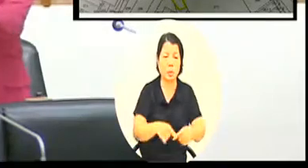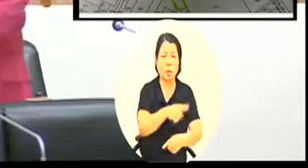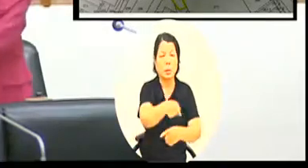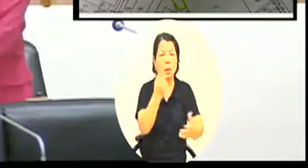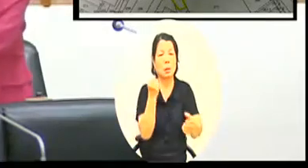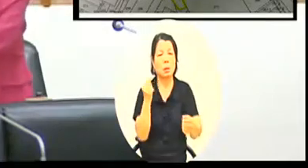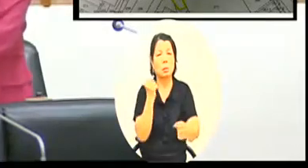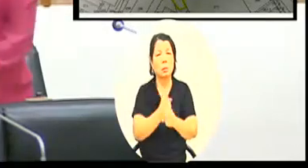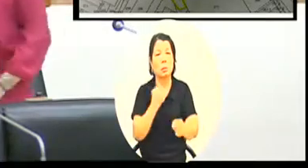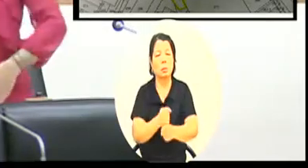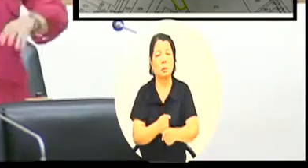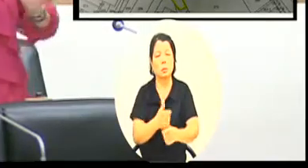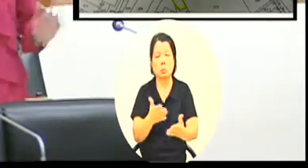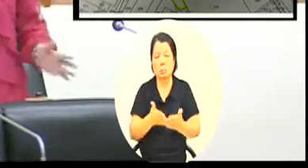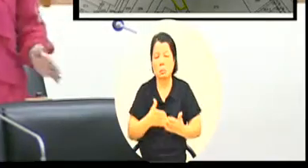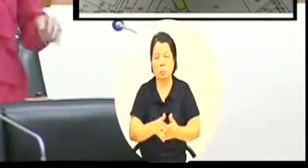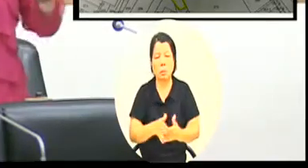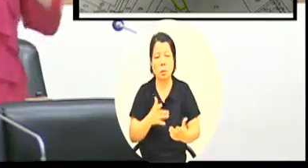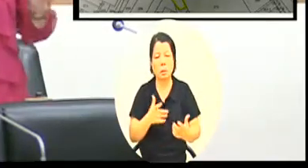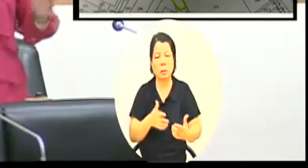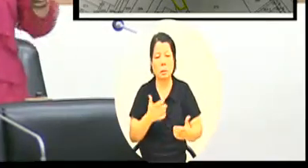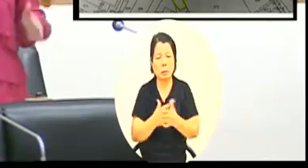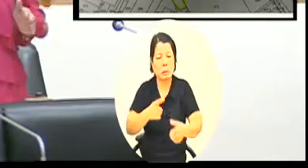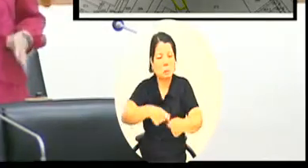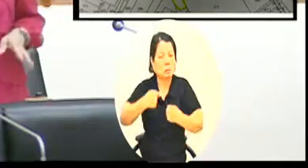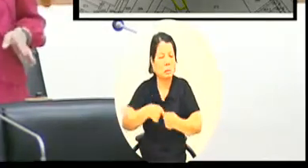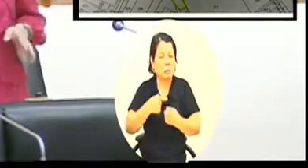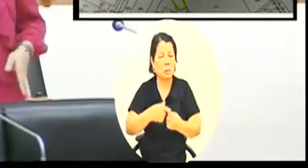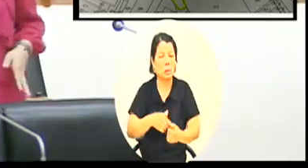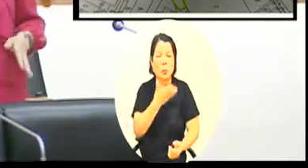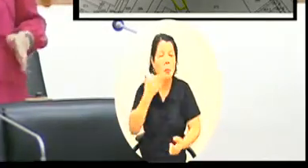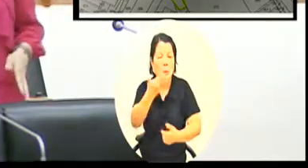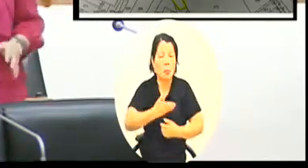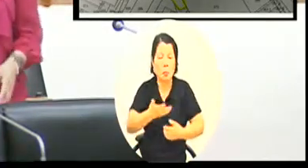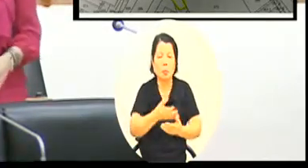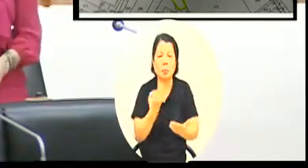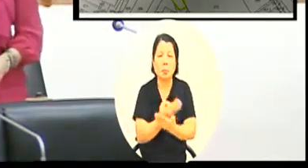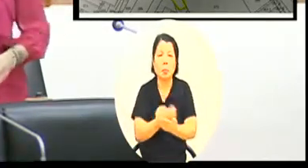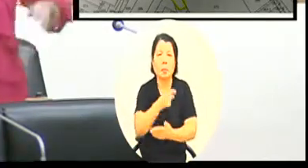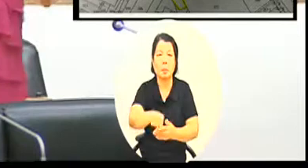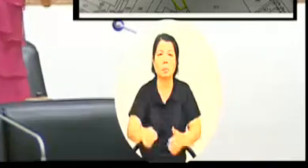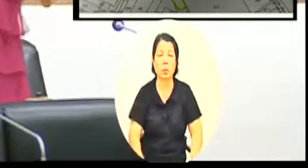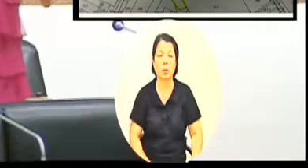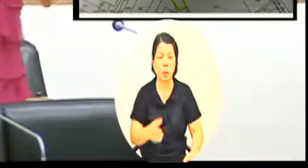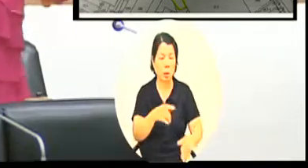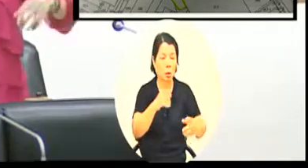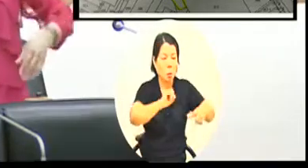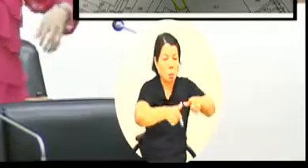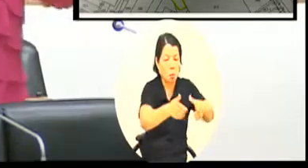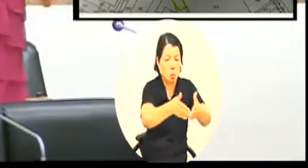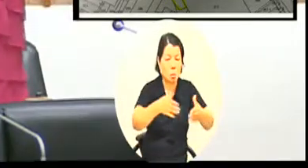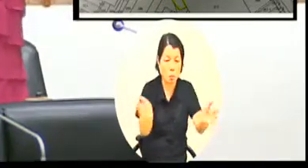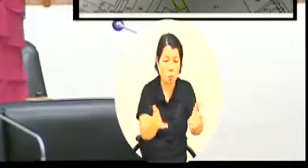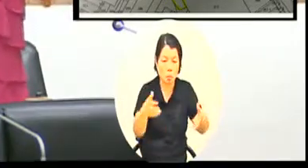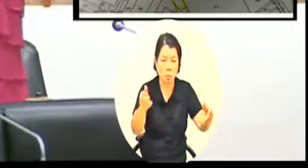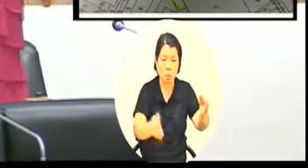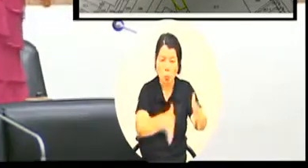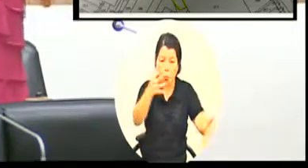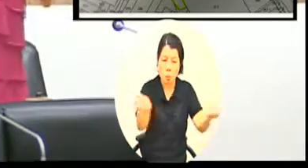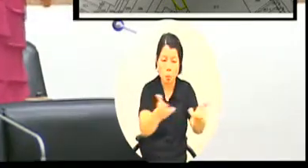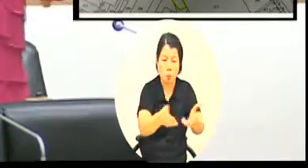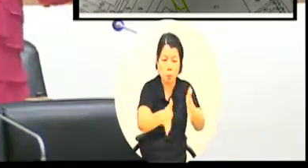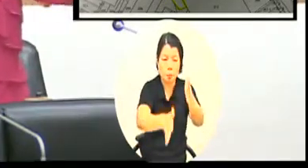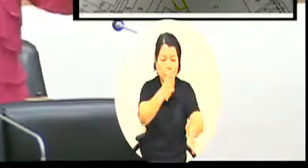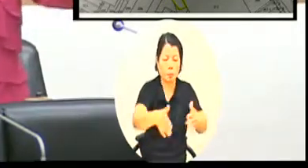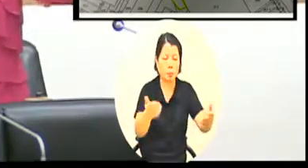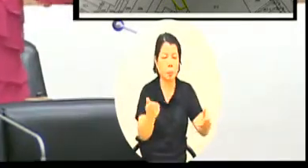替建商恭维，我现在是意思说，就我们站在地方的开发的立场，如果这块土地 我们希望他好